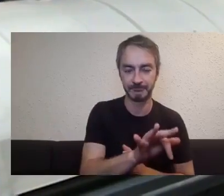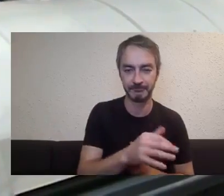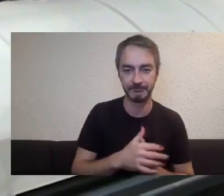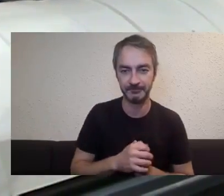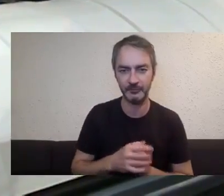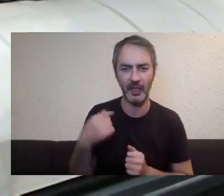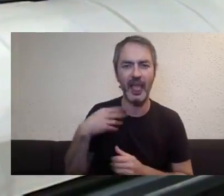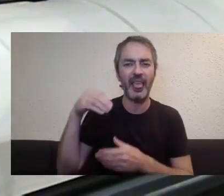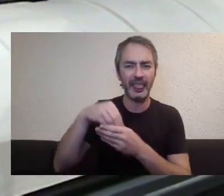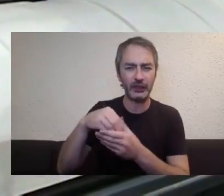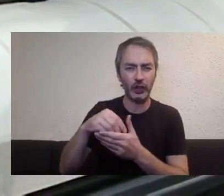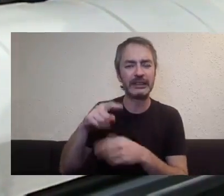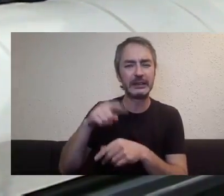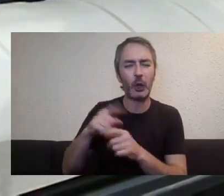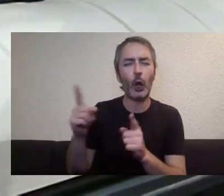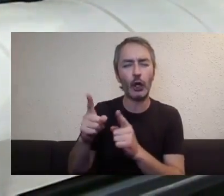Van estar un temps...